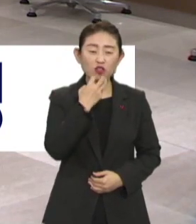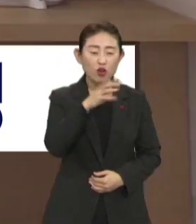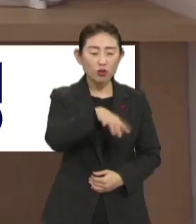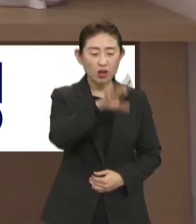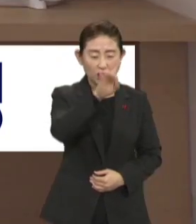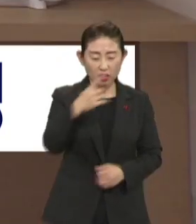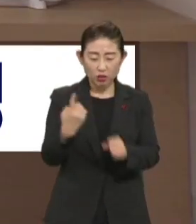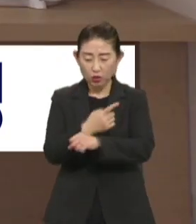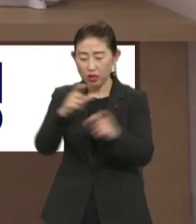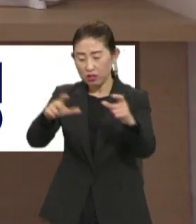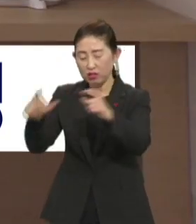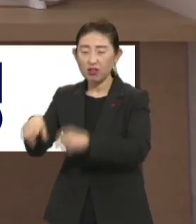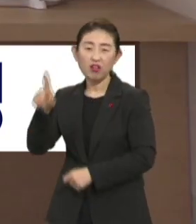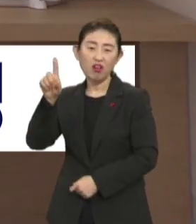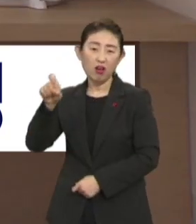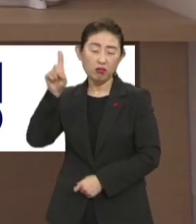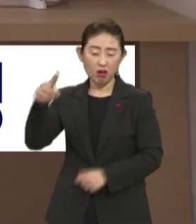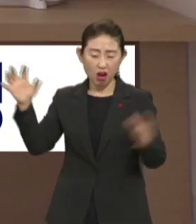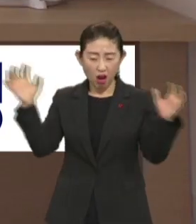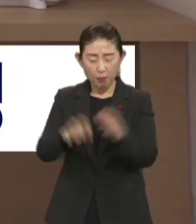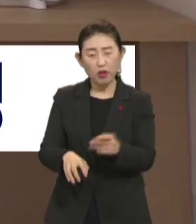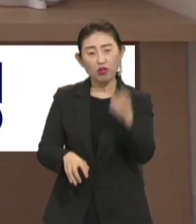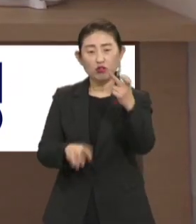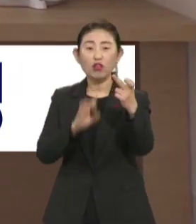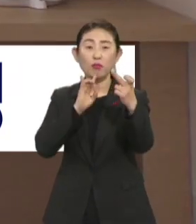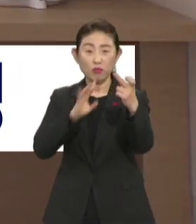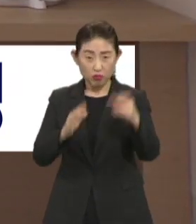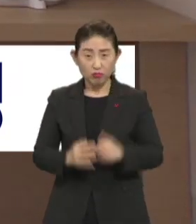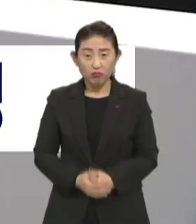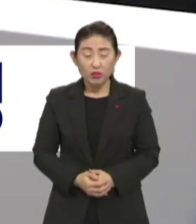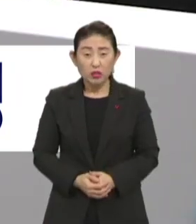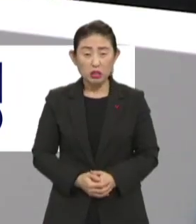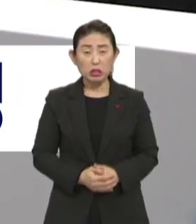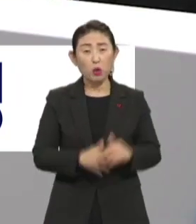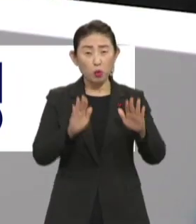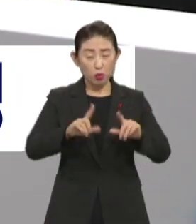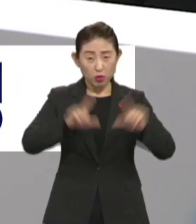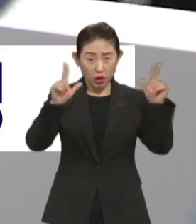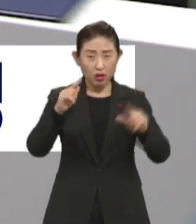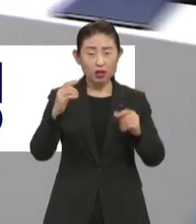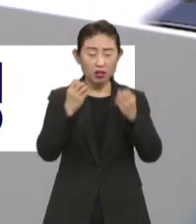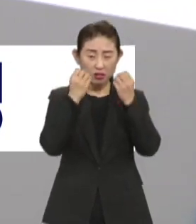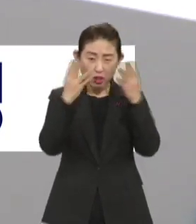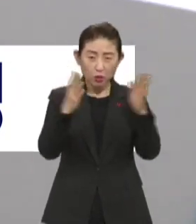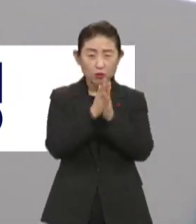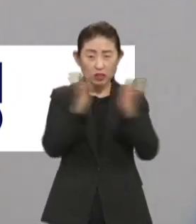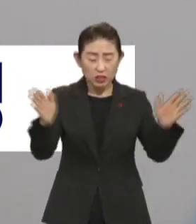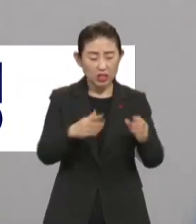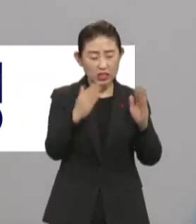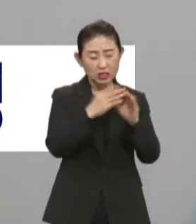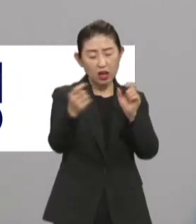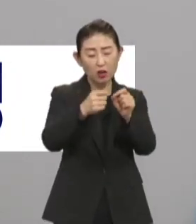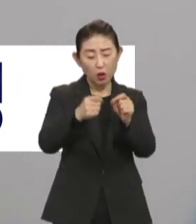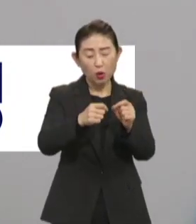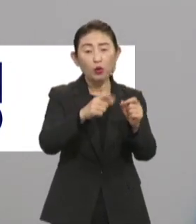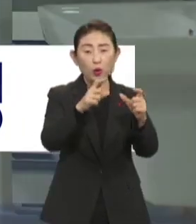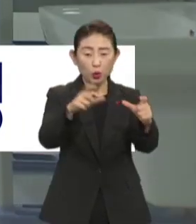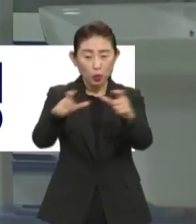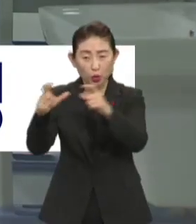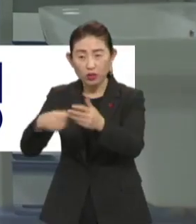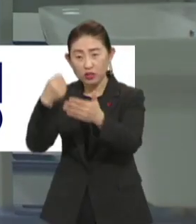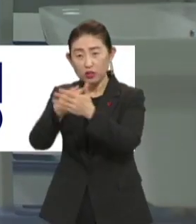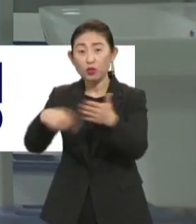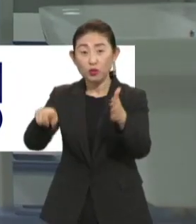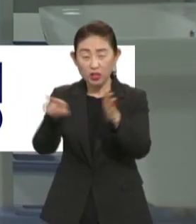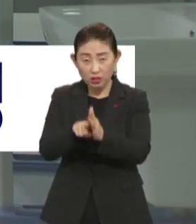지역 11개 등 12개 희귀질환 거점 센터를 운영했으며 올해부터 진료 접근성을 강화하기 위해 세종 충남대